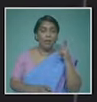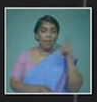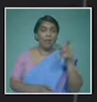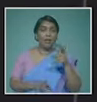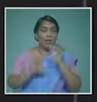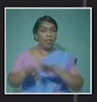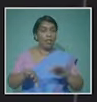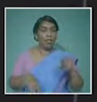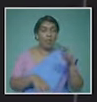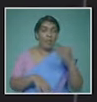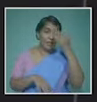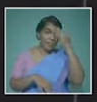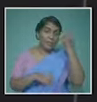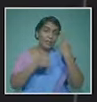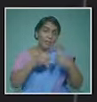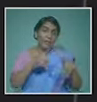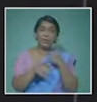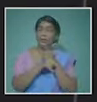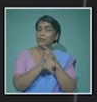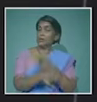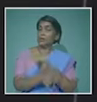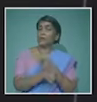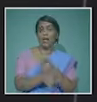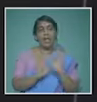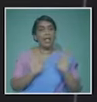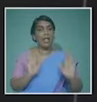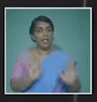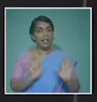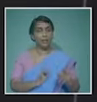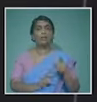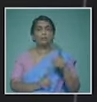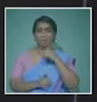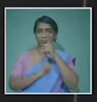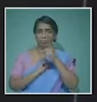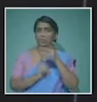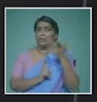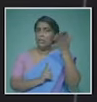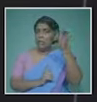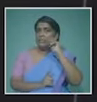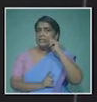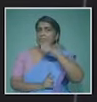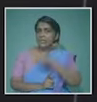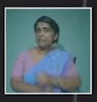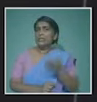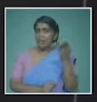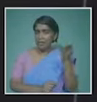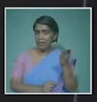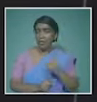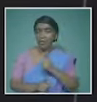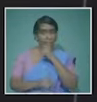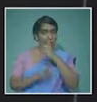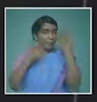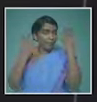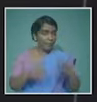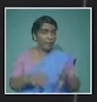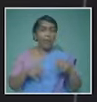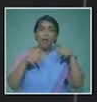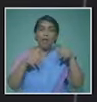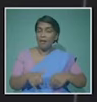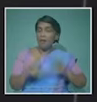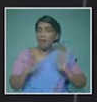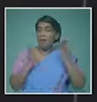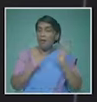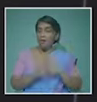என்று கிராமங்களாக போய் முழங்கியவர்கள். அப்படி முழங்கிவிட்டு ஈட்டிலே அவர்களுடைய